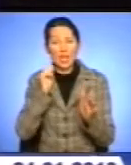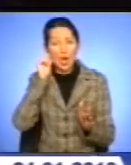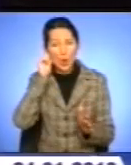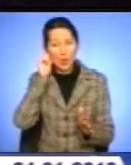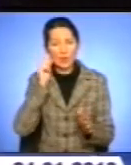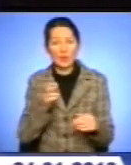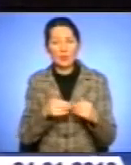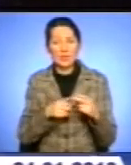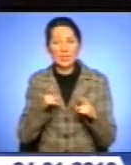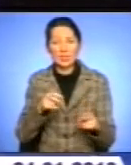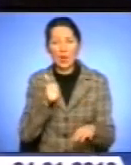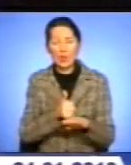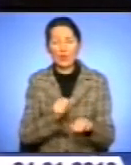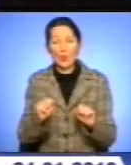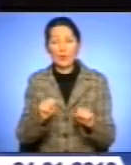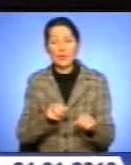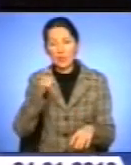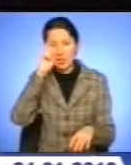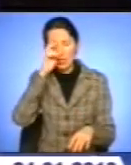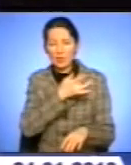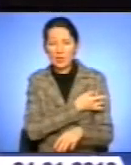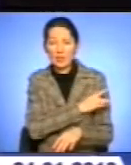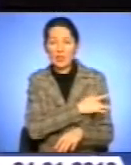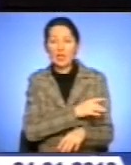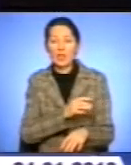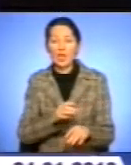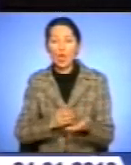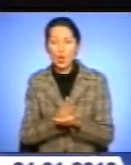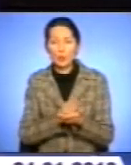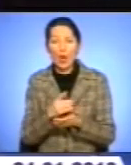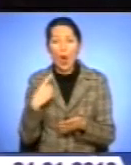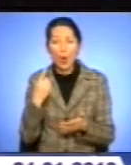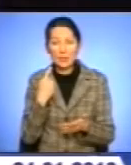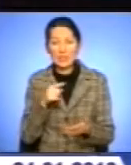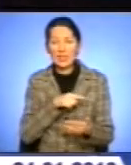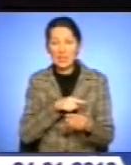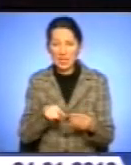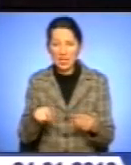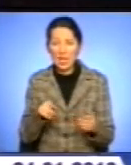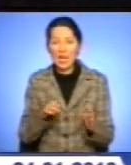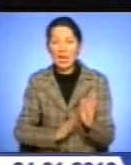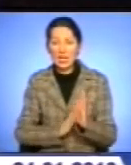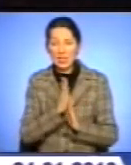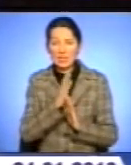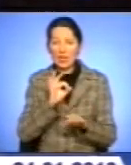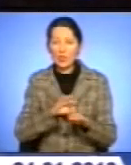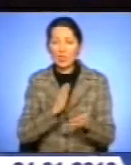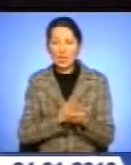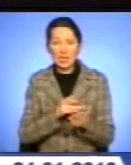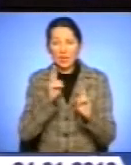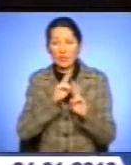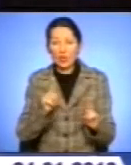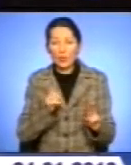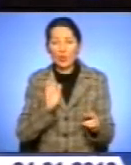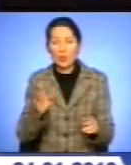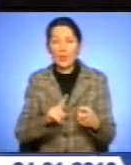Майже 1400 осіб захворіли на грип та гострі респіраторні вірусні інфекції в області з початку року. Більше половини з них –